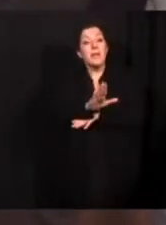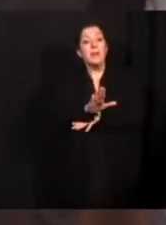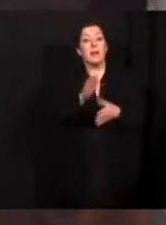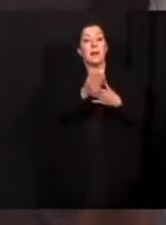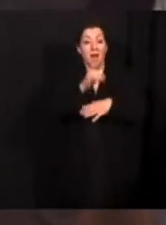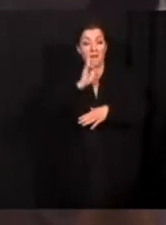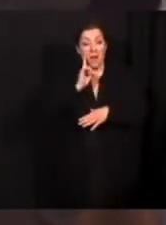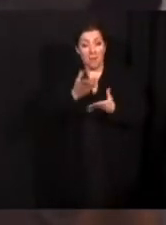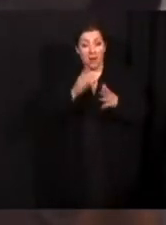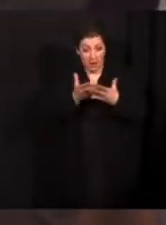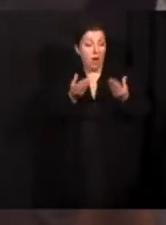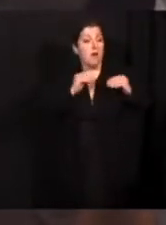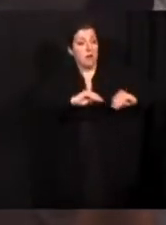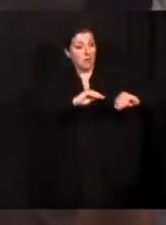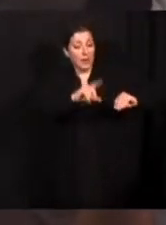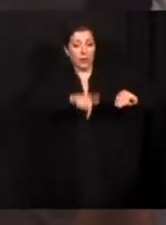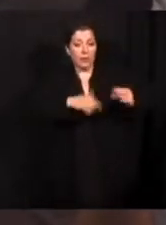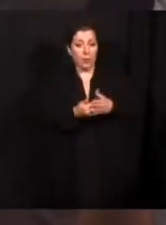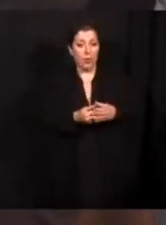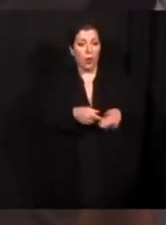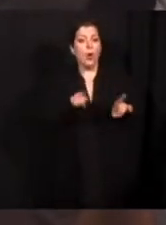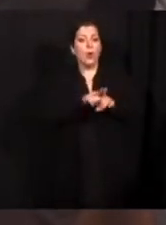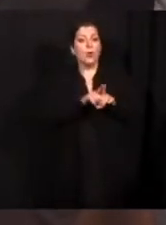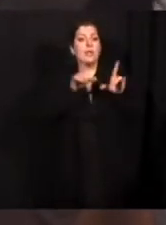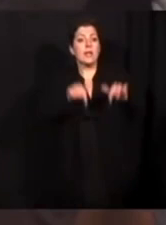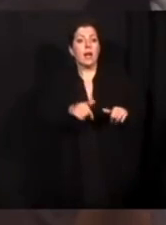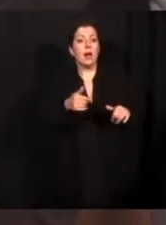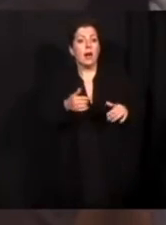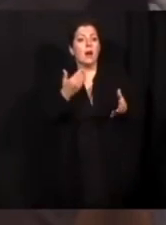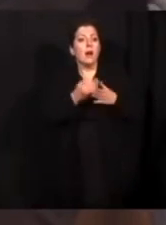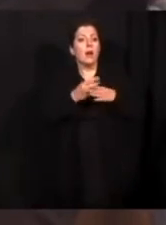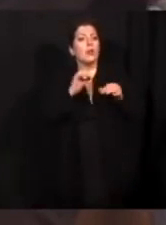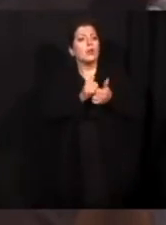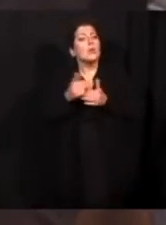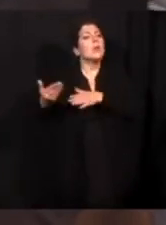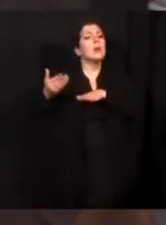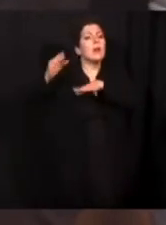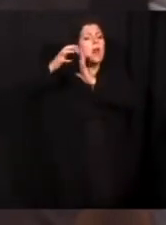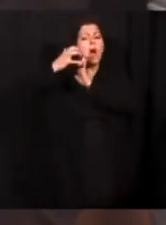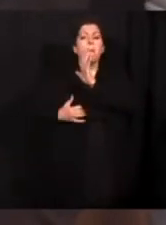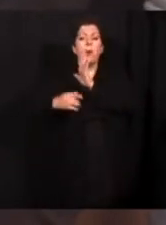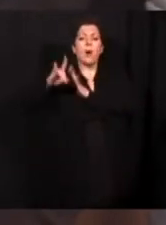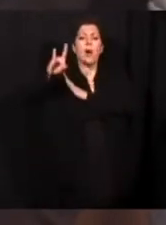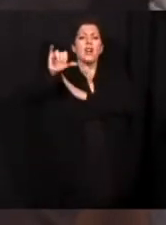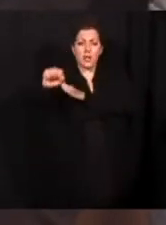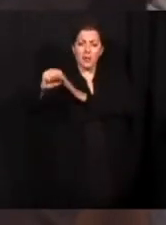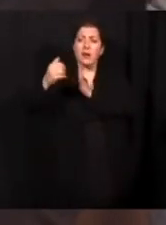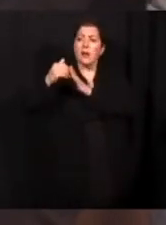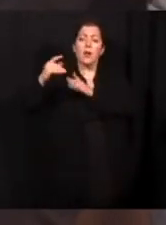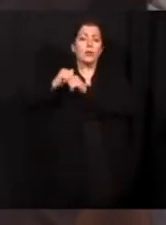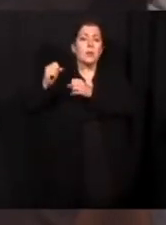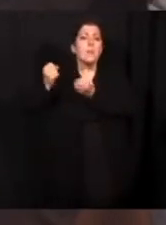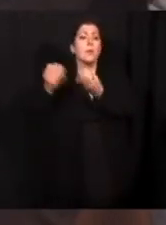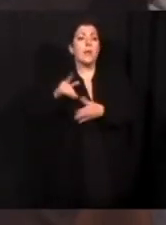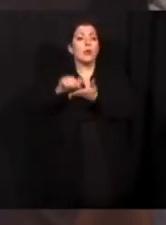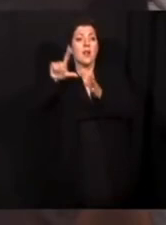aux femmes. Il luttera par ailleurs avec les recommandations du rapport de la Haute Autorité de Santé publié en